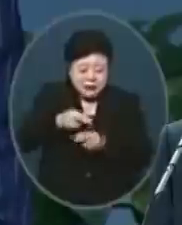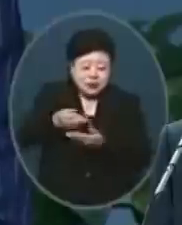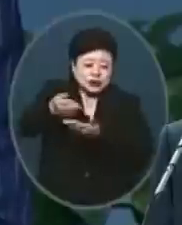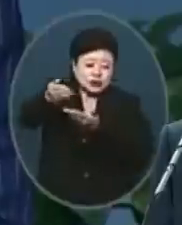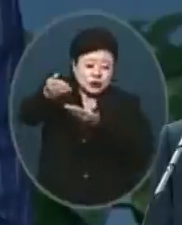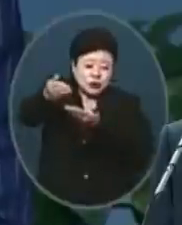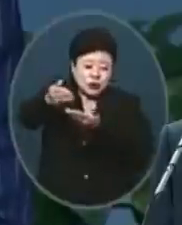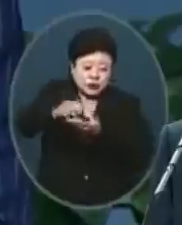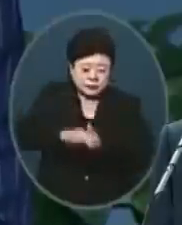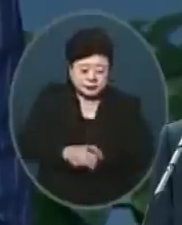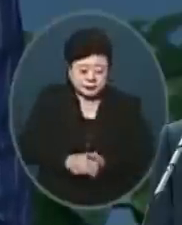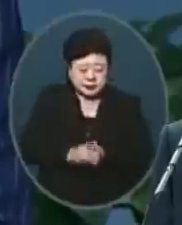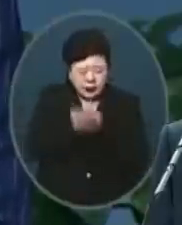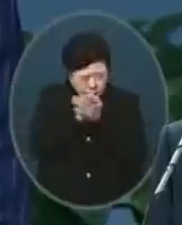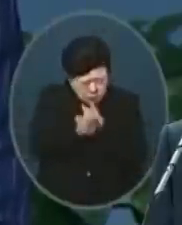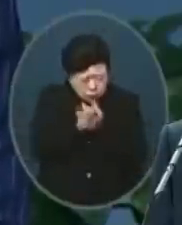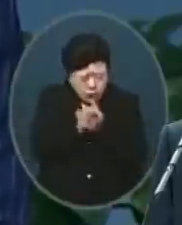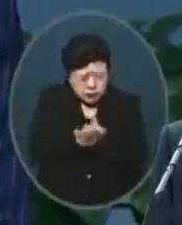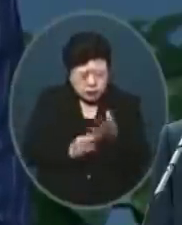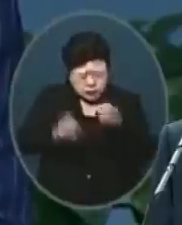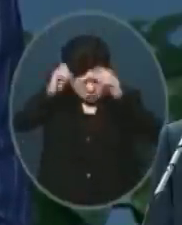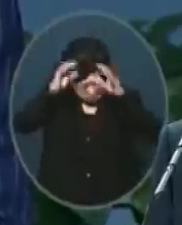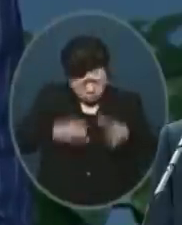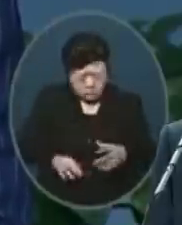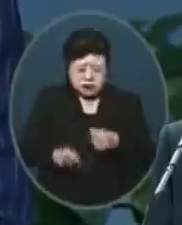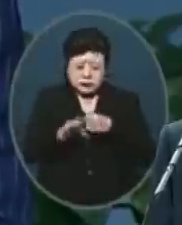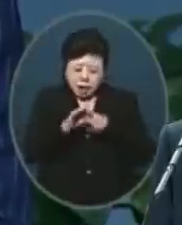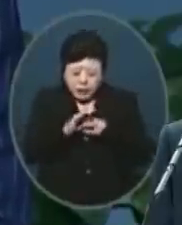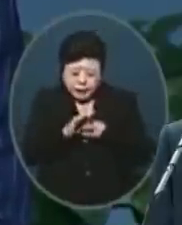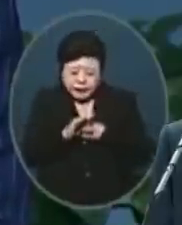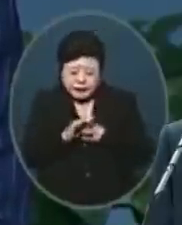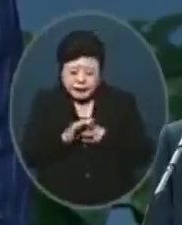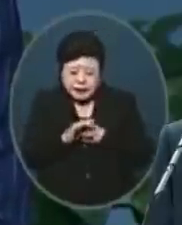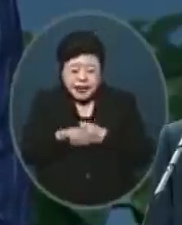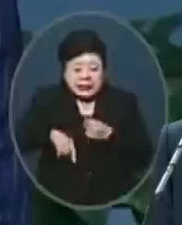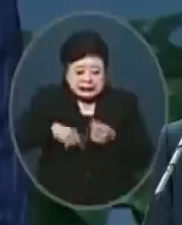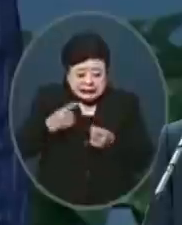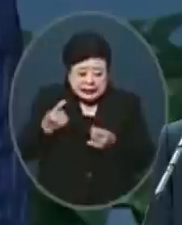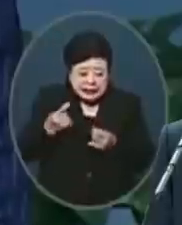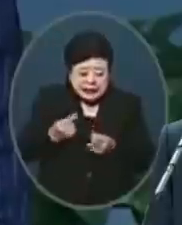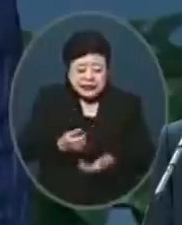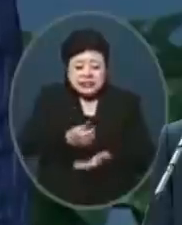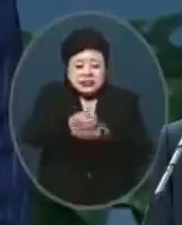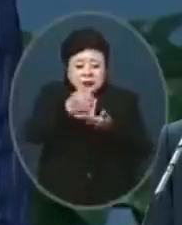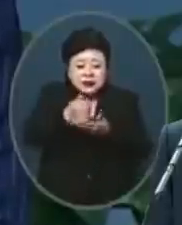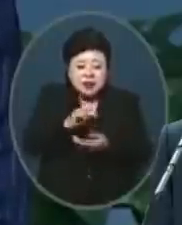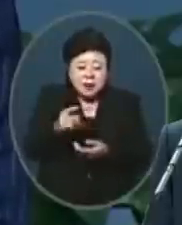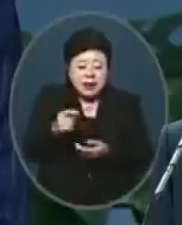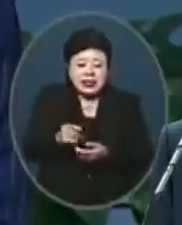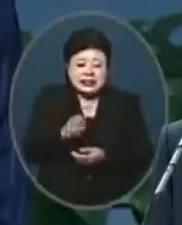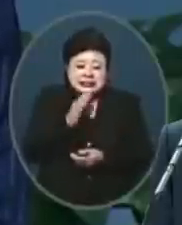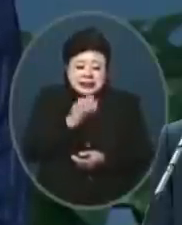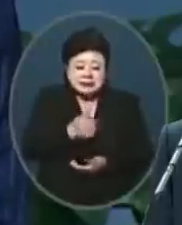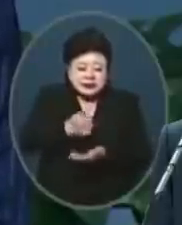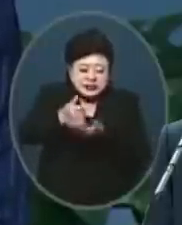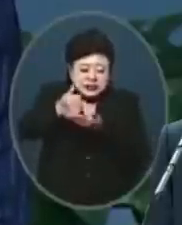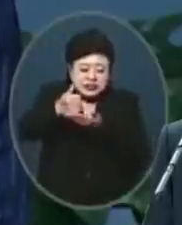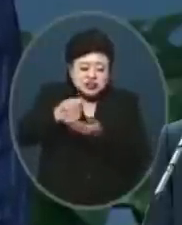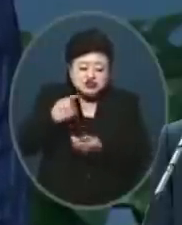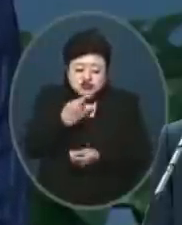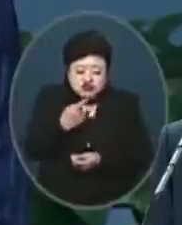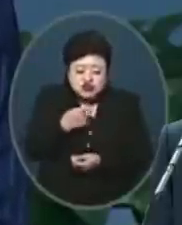얹어놓고 기도해서 불이 떨어지면 자기들이 섬기는 바알이 참 신인